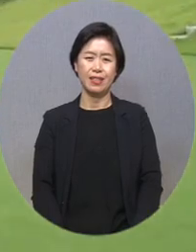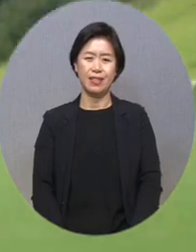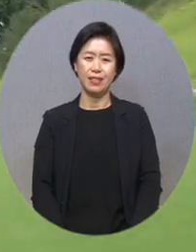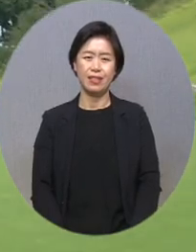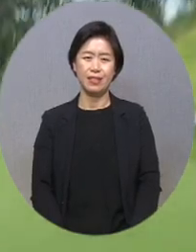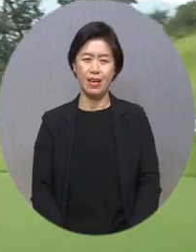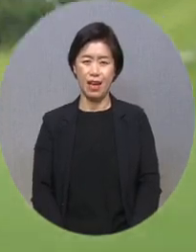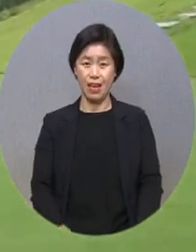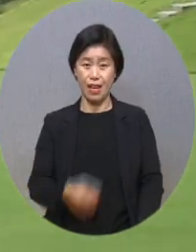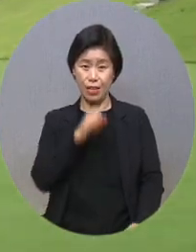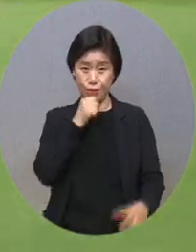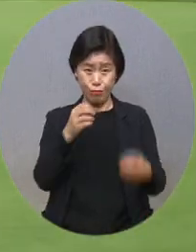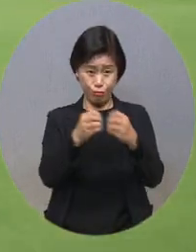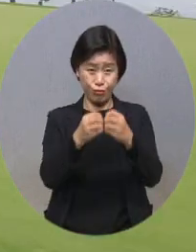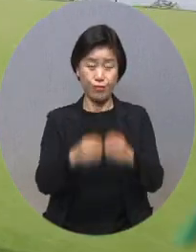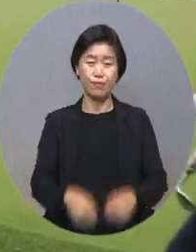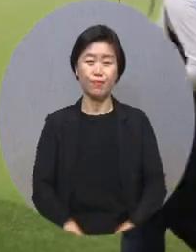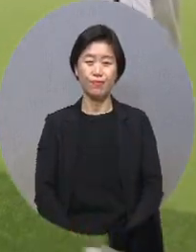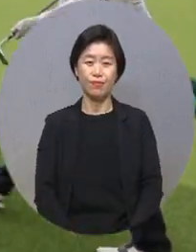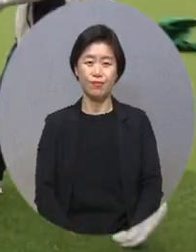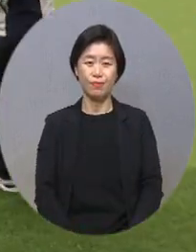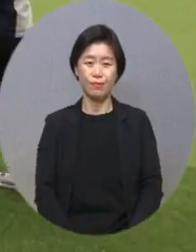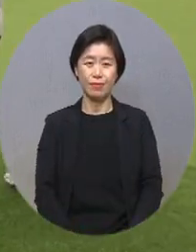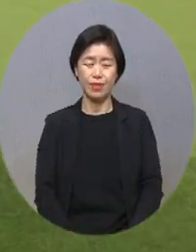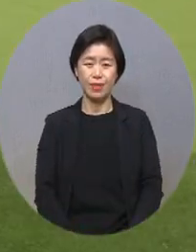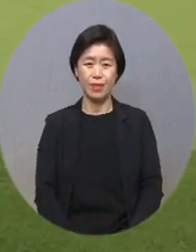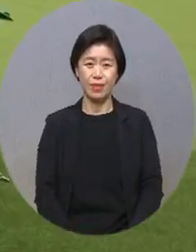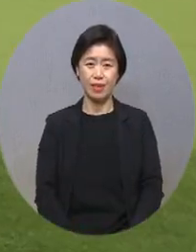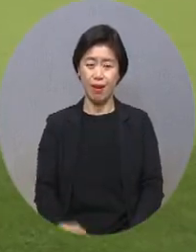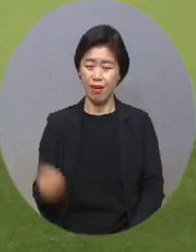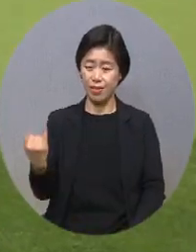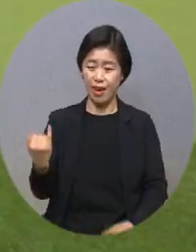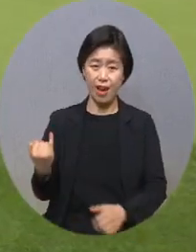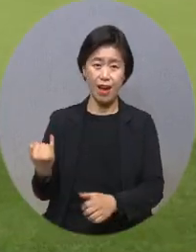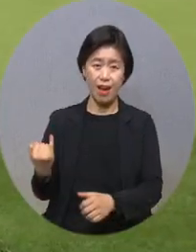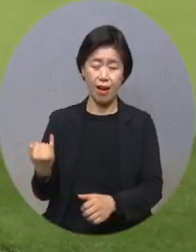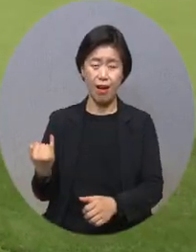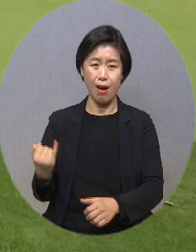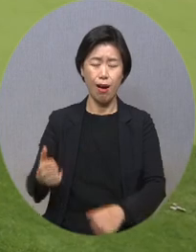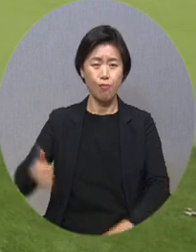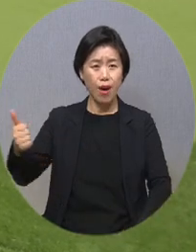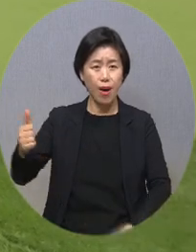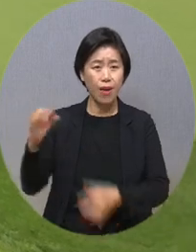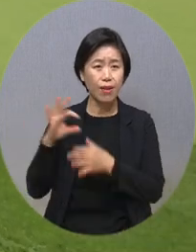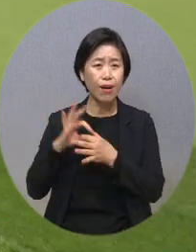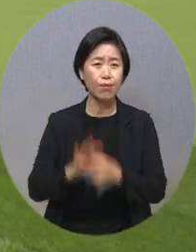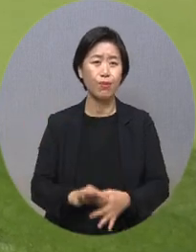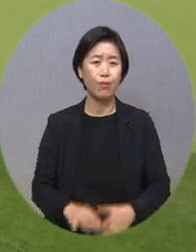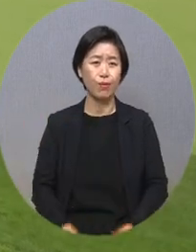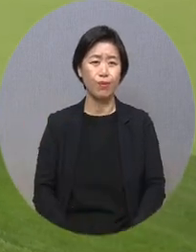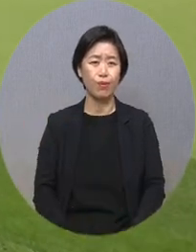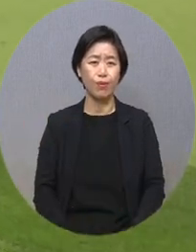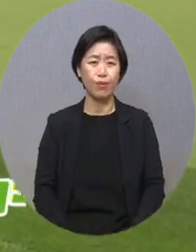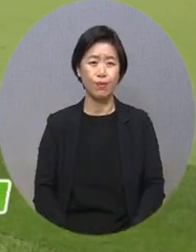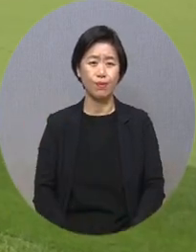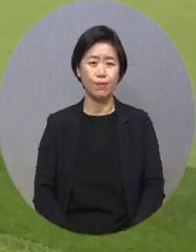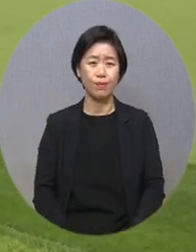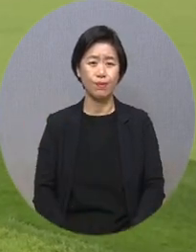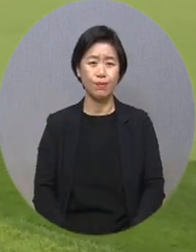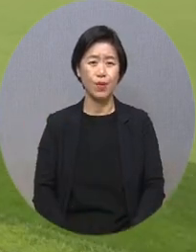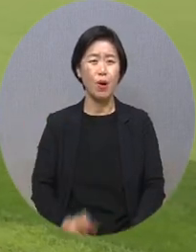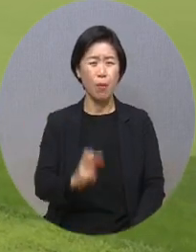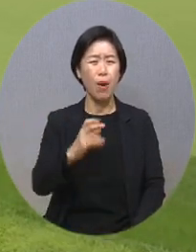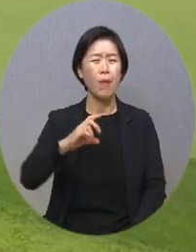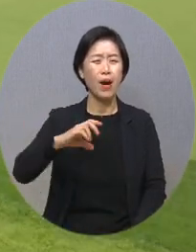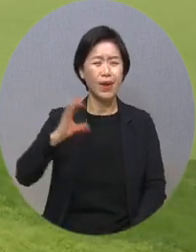이게 비겼어. 비겼어? 어. 이기지 와. 못하네 우리. 비기면 걸어야 와, 되는 거 아니지? 한 번도 못 이기네. 그러니까 오빠 화장실 와. 가요. 아